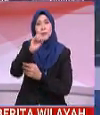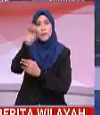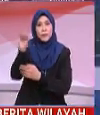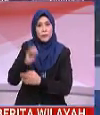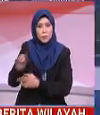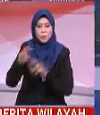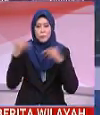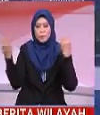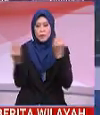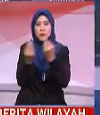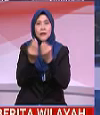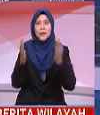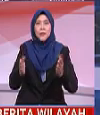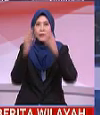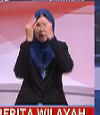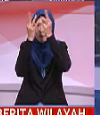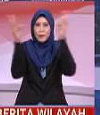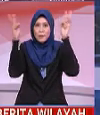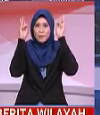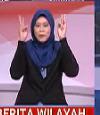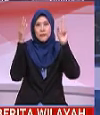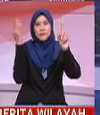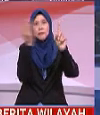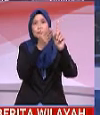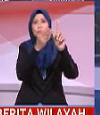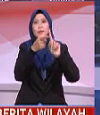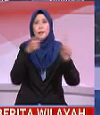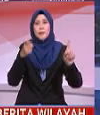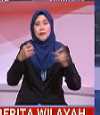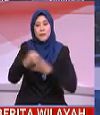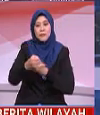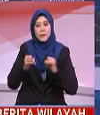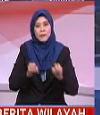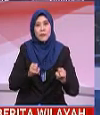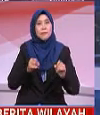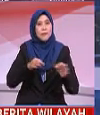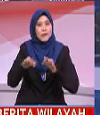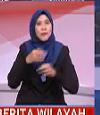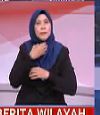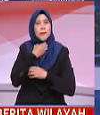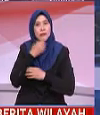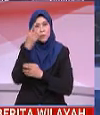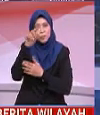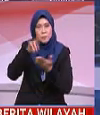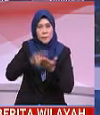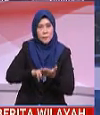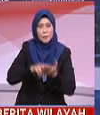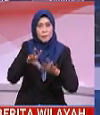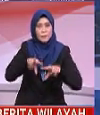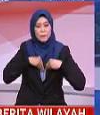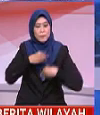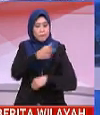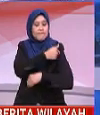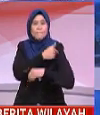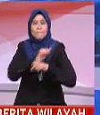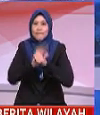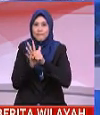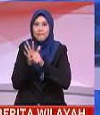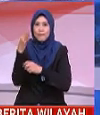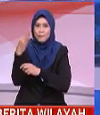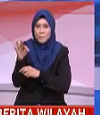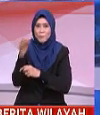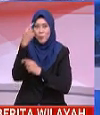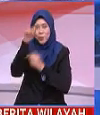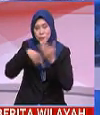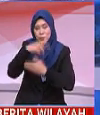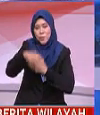90% masyarakat orang asli disasarkan Jabatan Penerangan Perak untuk mendaftar sebagai penerima vaksinasi COVID-19